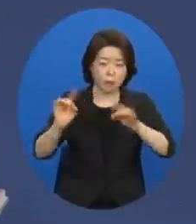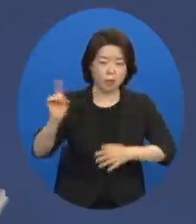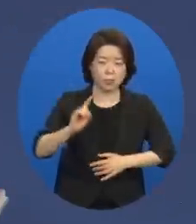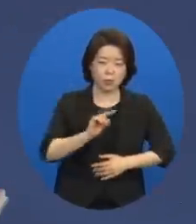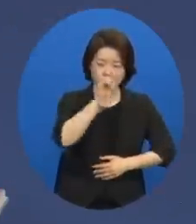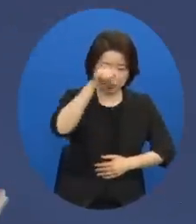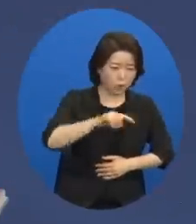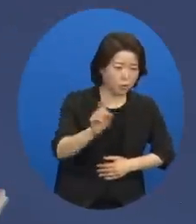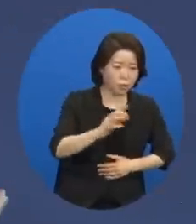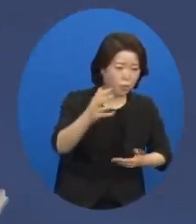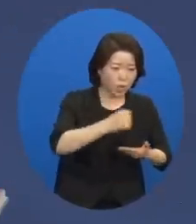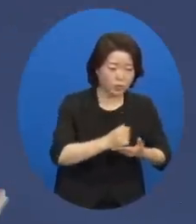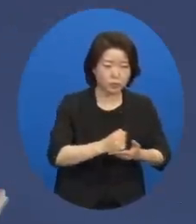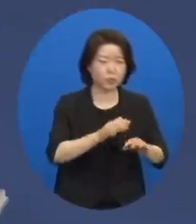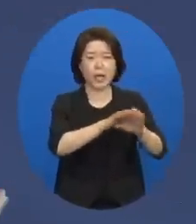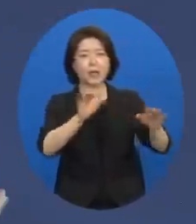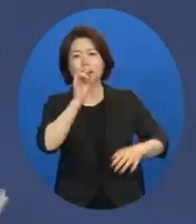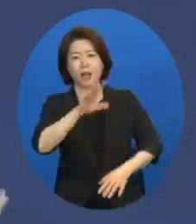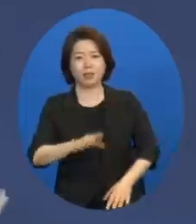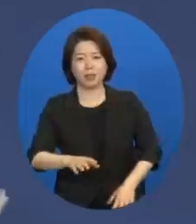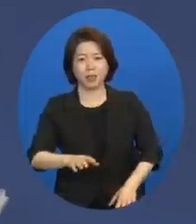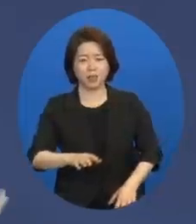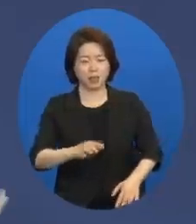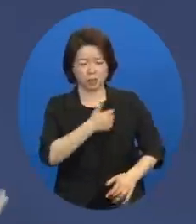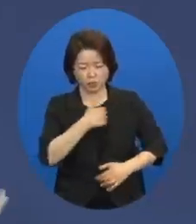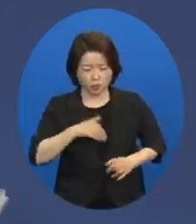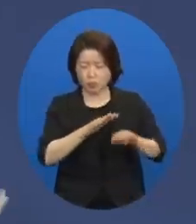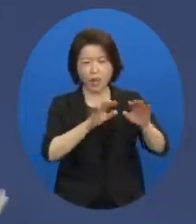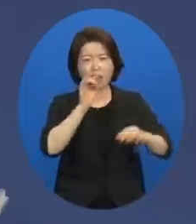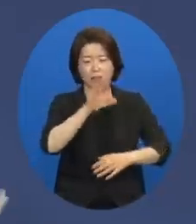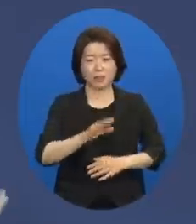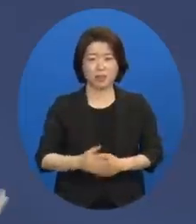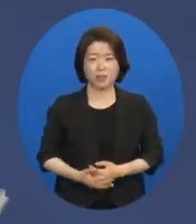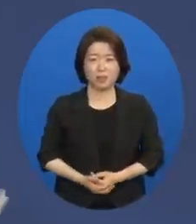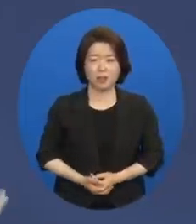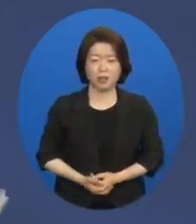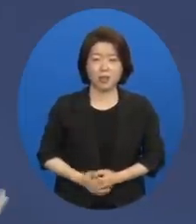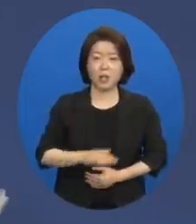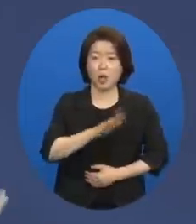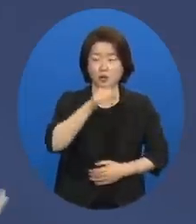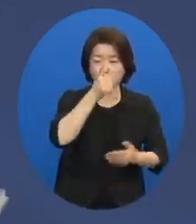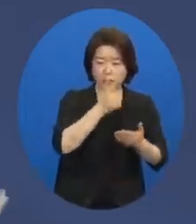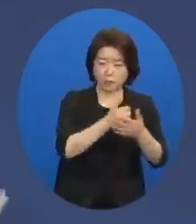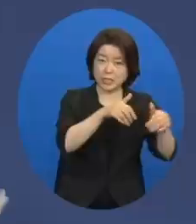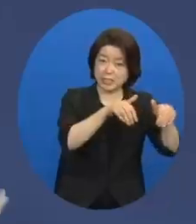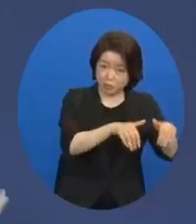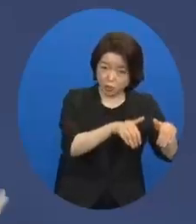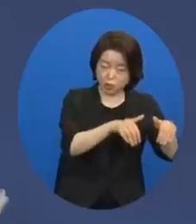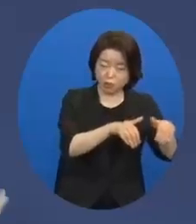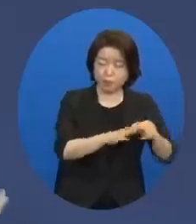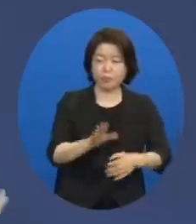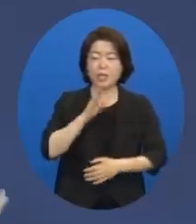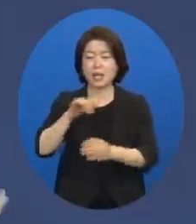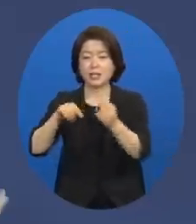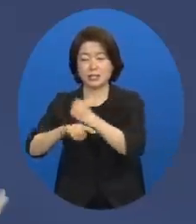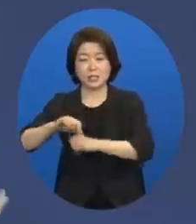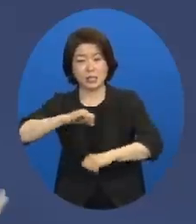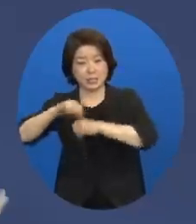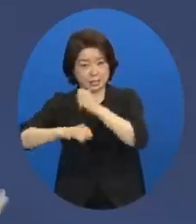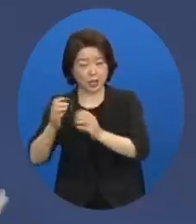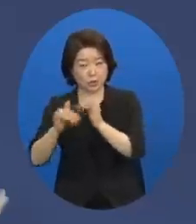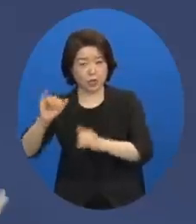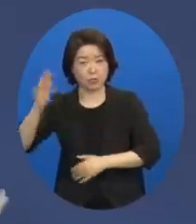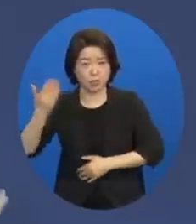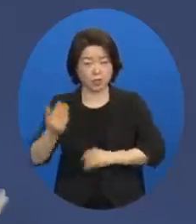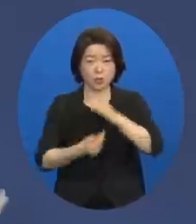무엇으로도 메꿔지지 않습니다. 해갈이 되지 않습니다. 우리 죄의 종에서 진리의 자유인이 되는